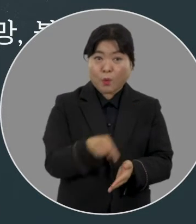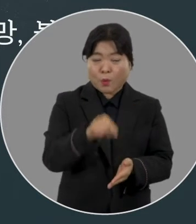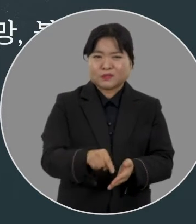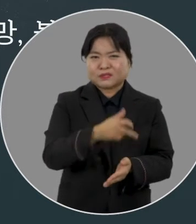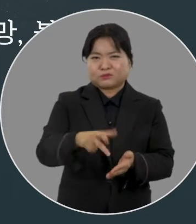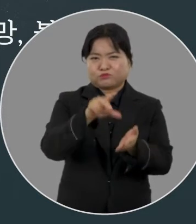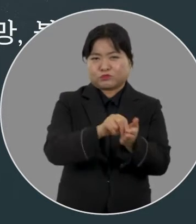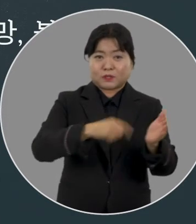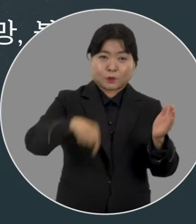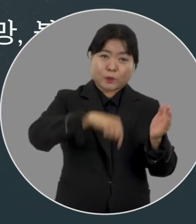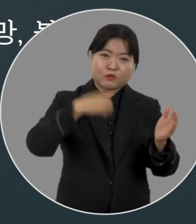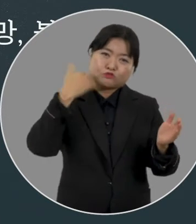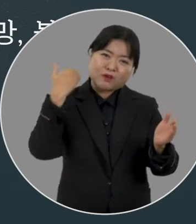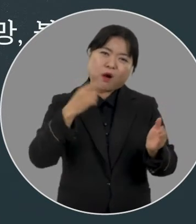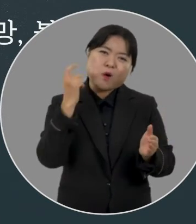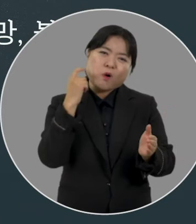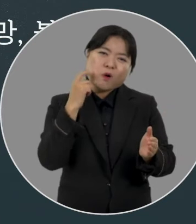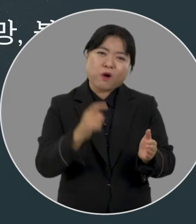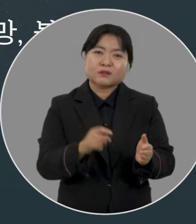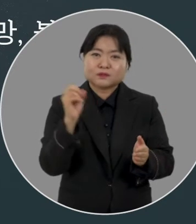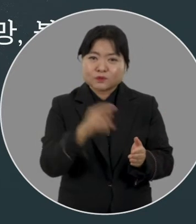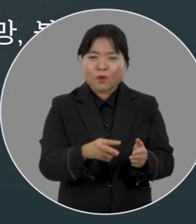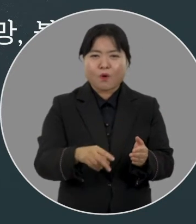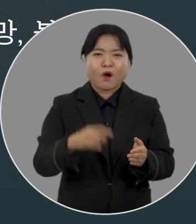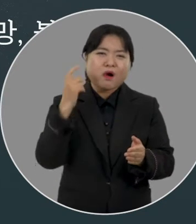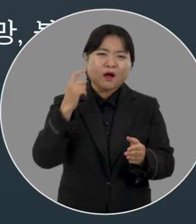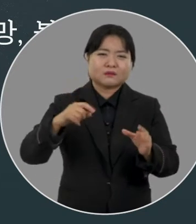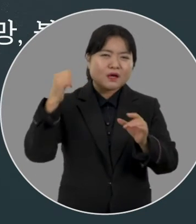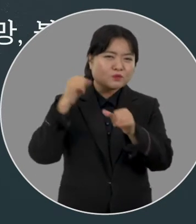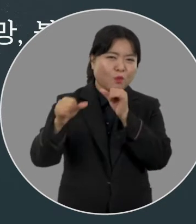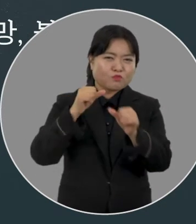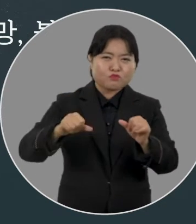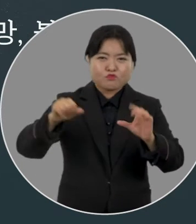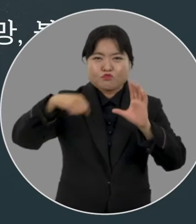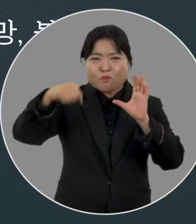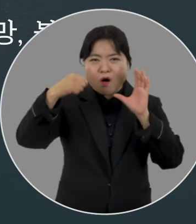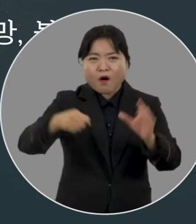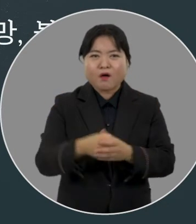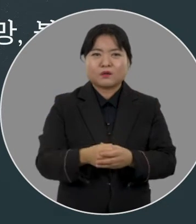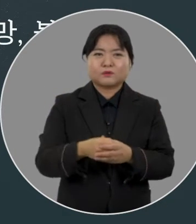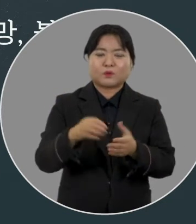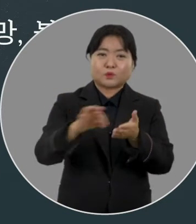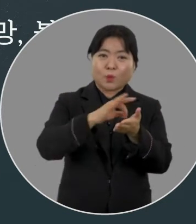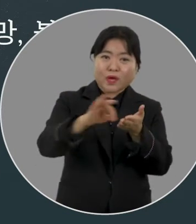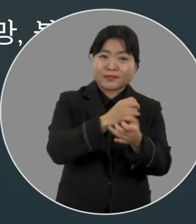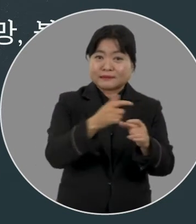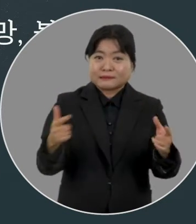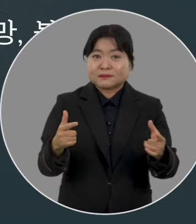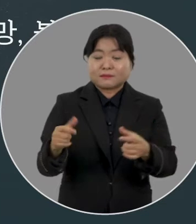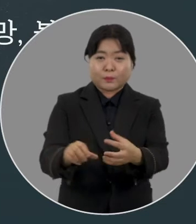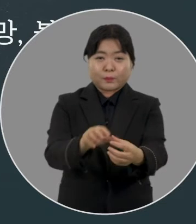속에서 누군가가 거짓 사실, 그 다음에 루머, 또 그럴듯한 통계 이런 것들을 갖다